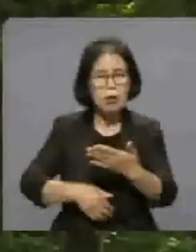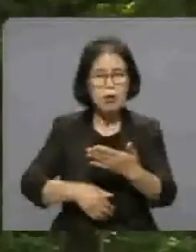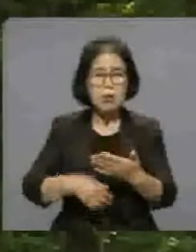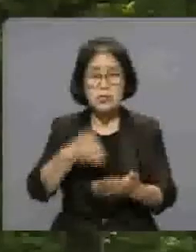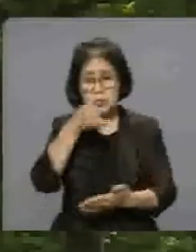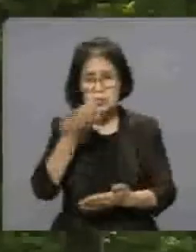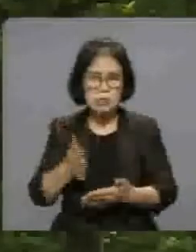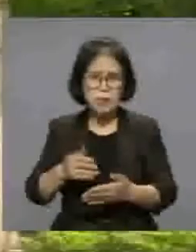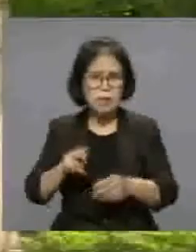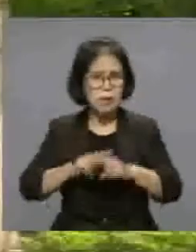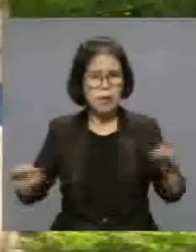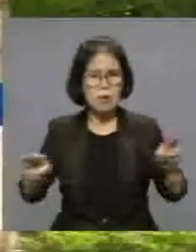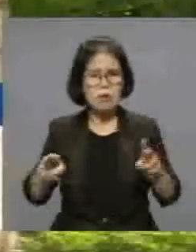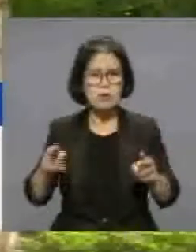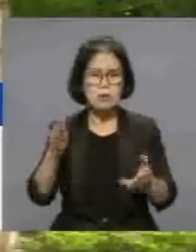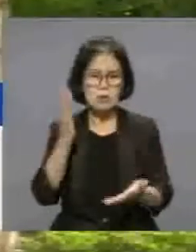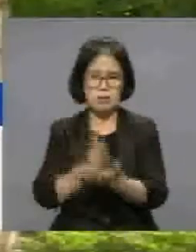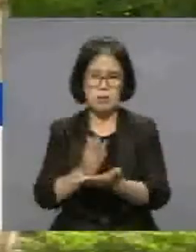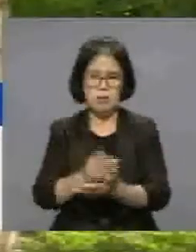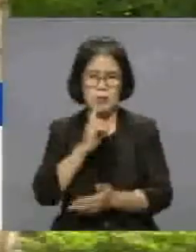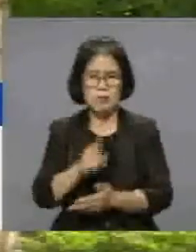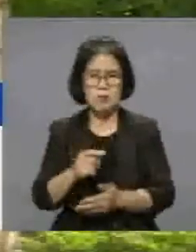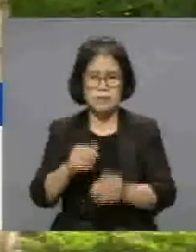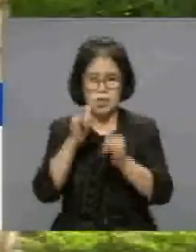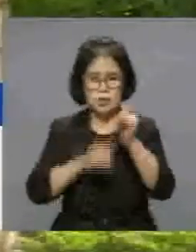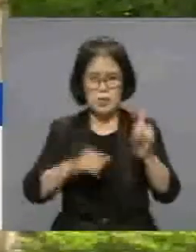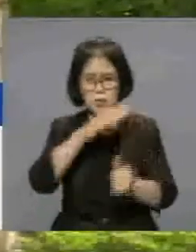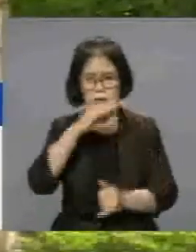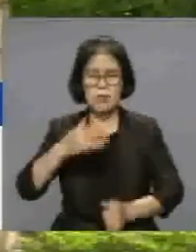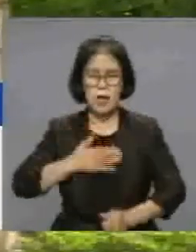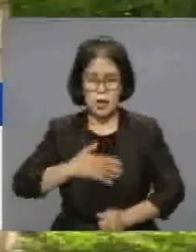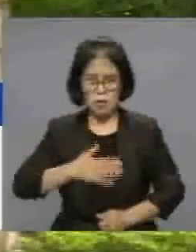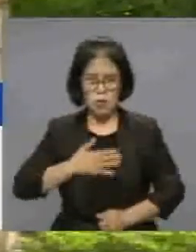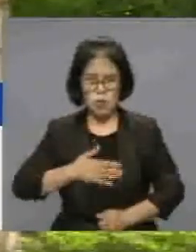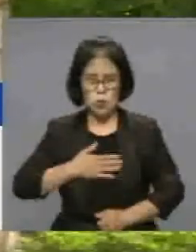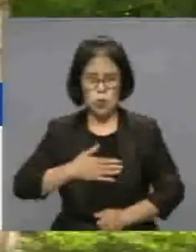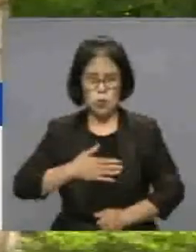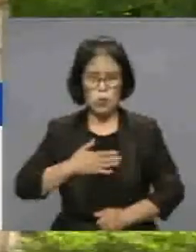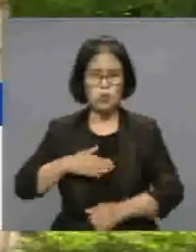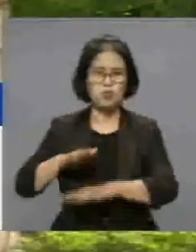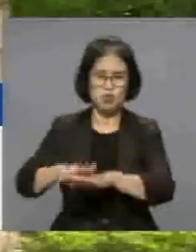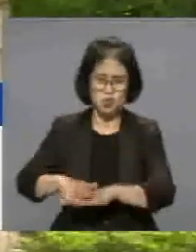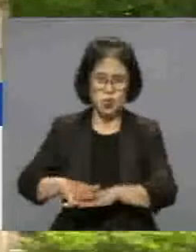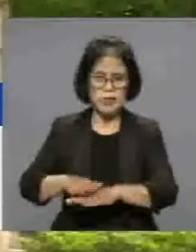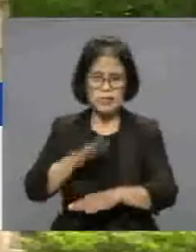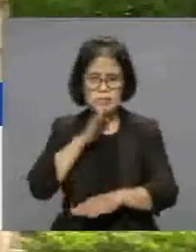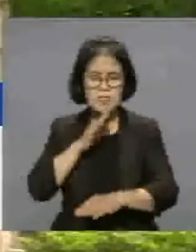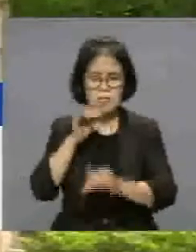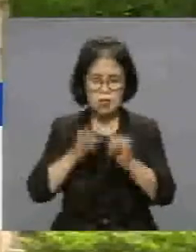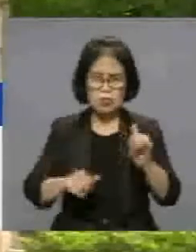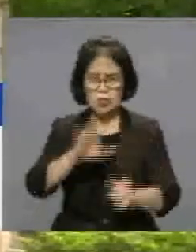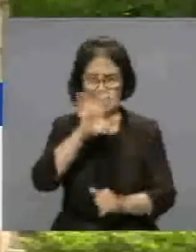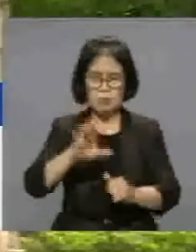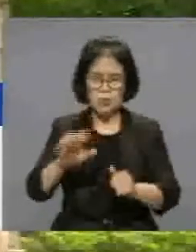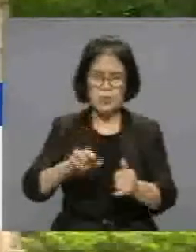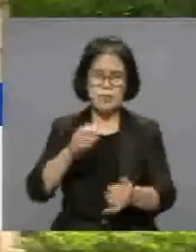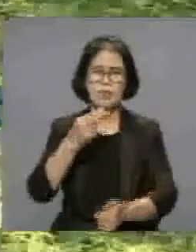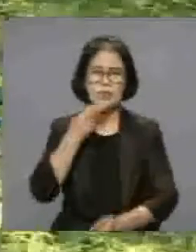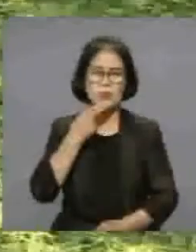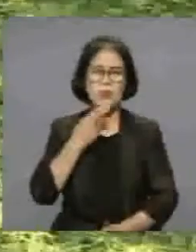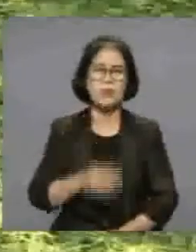했습니다. 역사를 바르게 알고 간직할 수 있어야만 실질적으로 그 역사가 되풀이되지